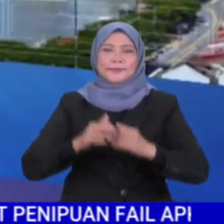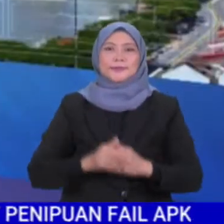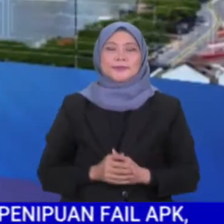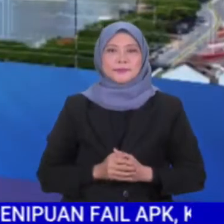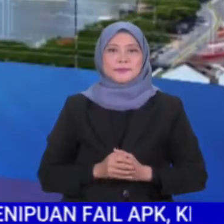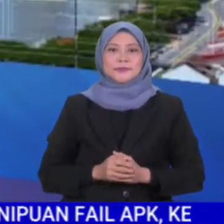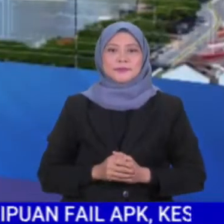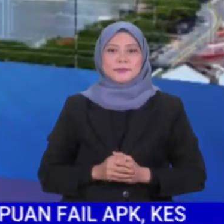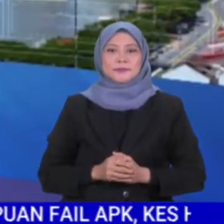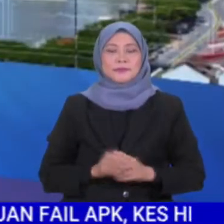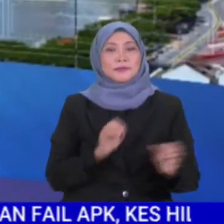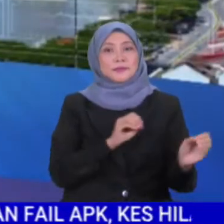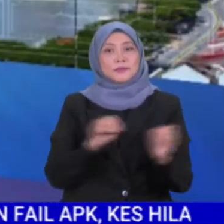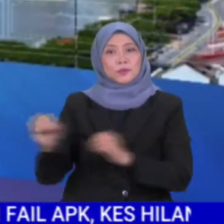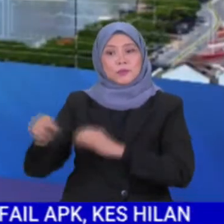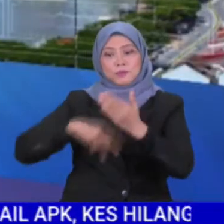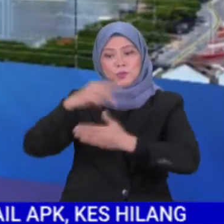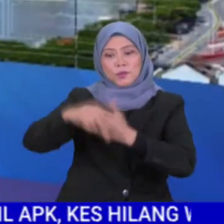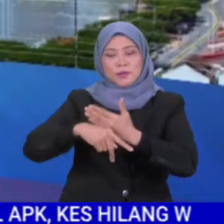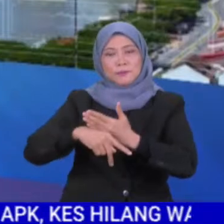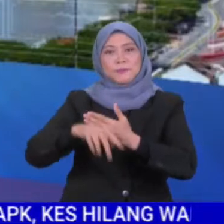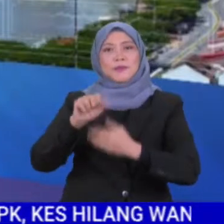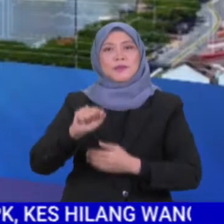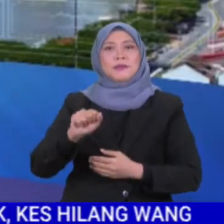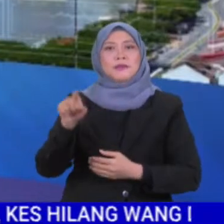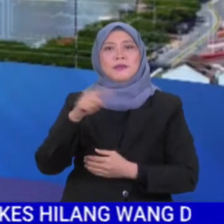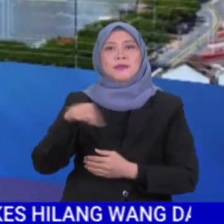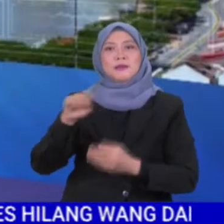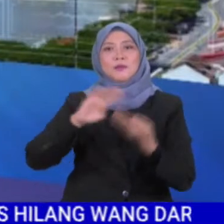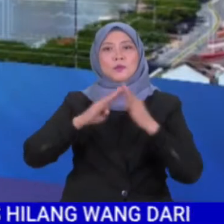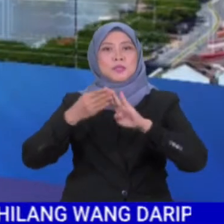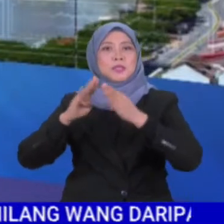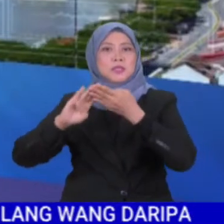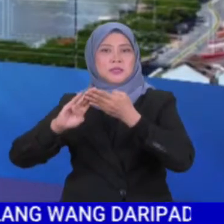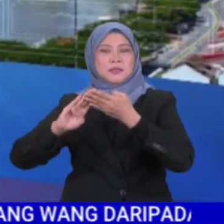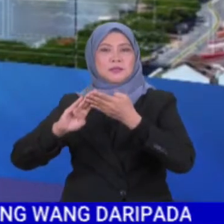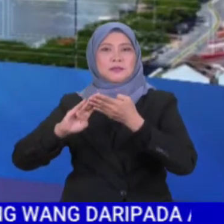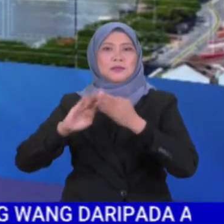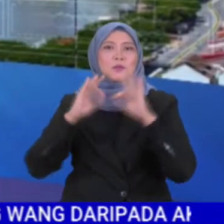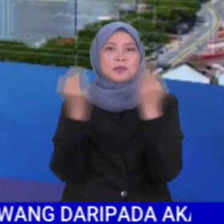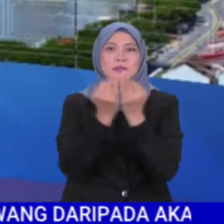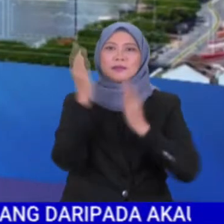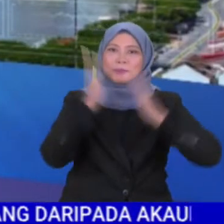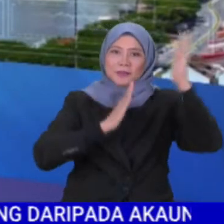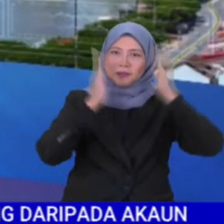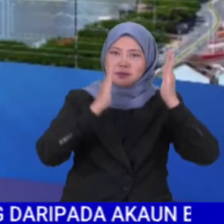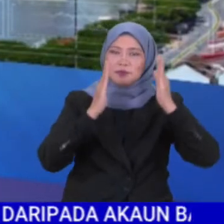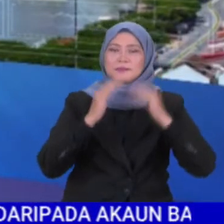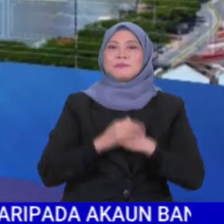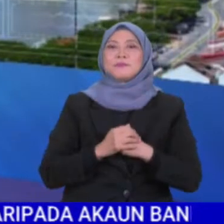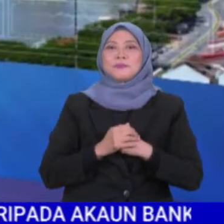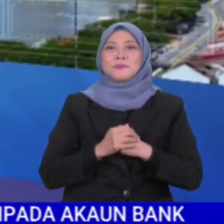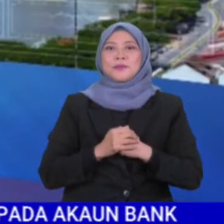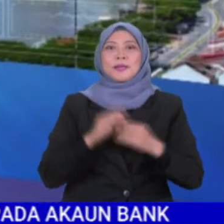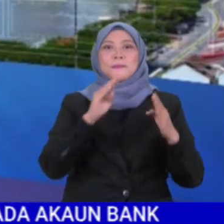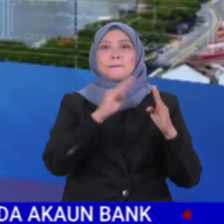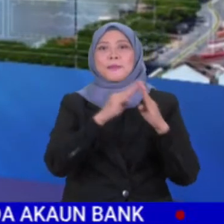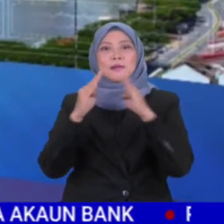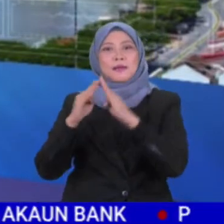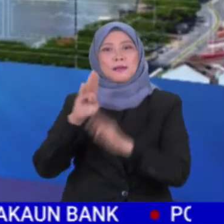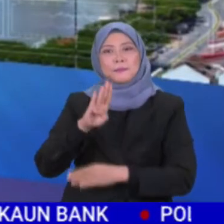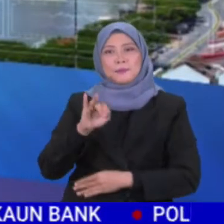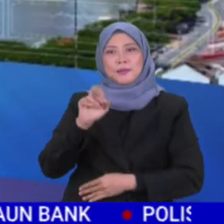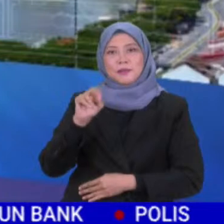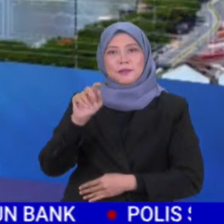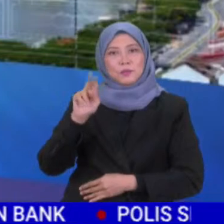Baik, penganjuran program Merdeka at Community Keluarga Malaysia yang telah diadakan bersempena sambutan Hari Malaysia 2022 di Bandar Bintulu